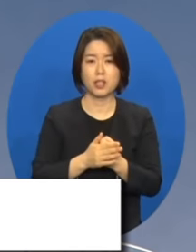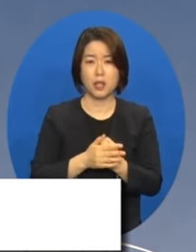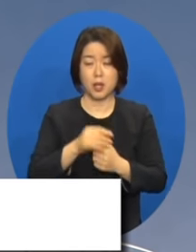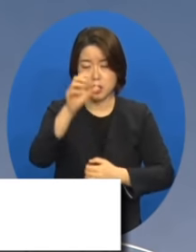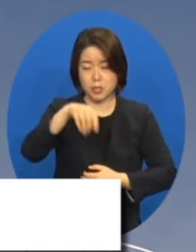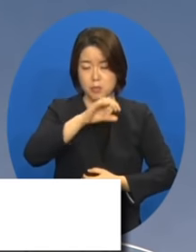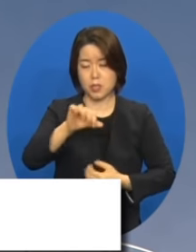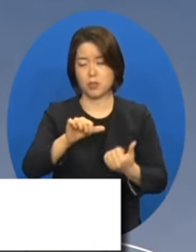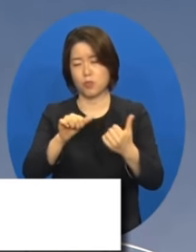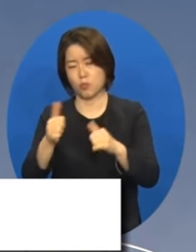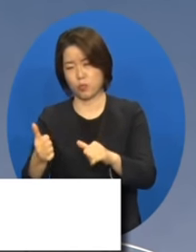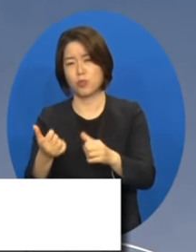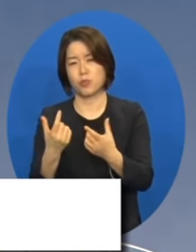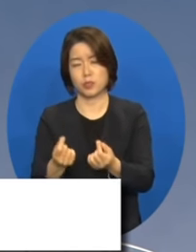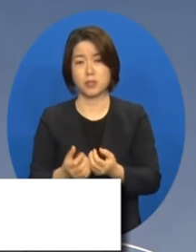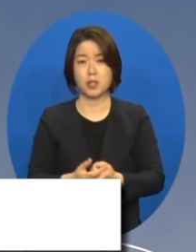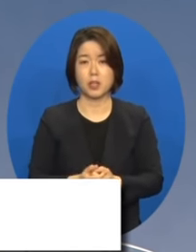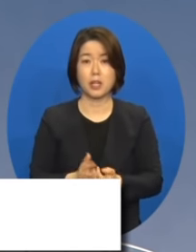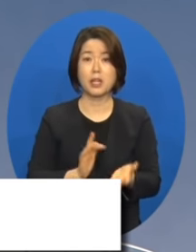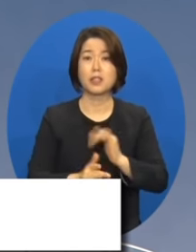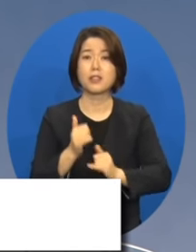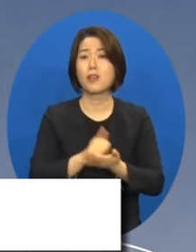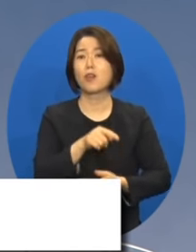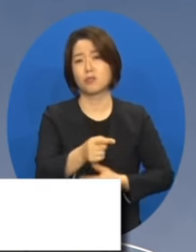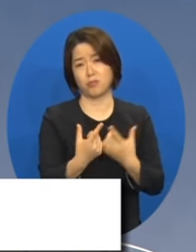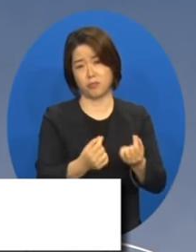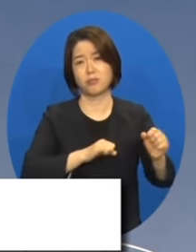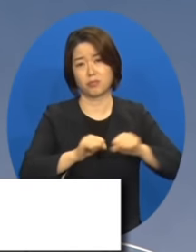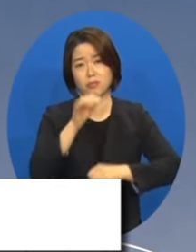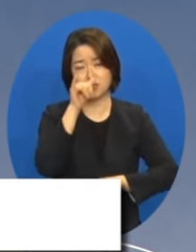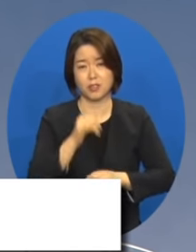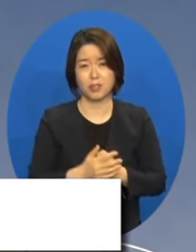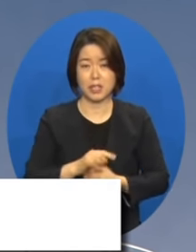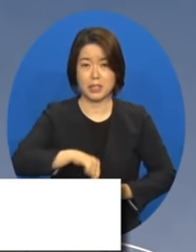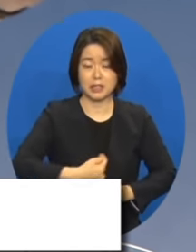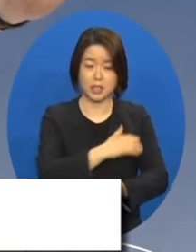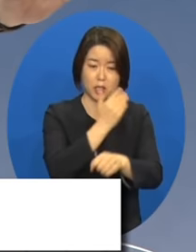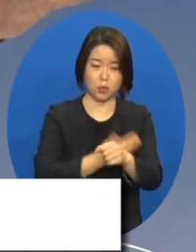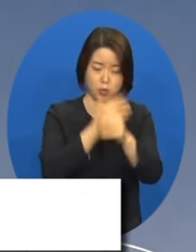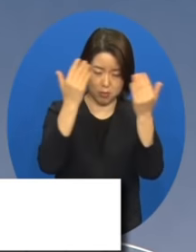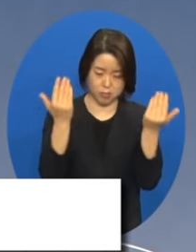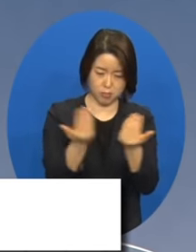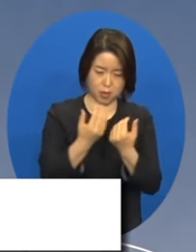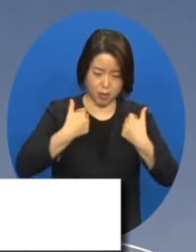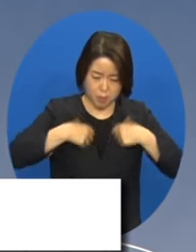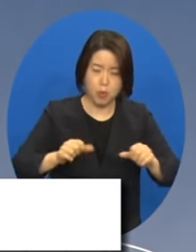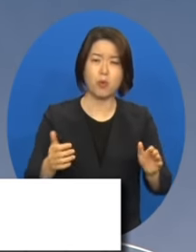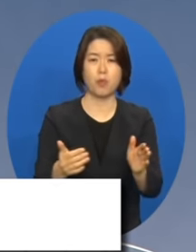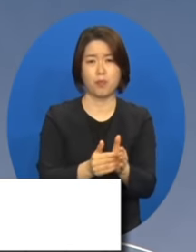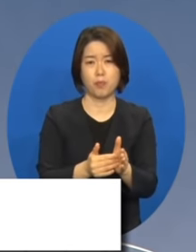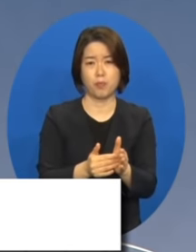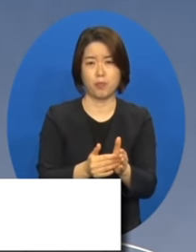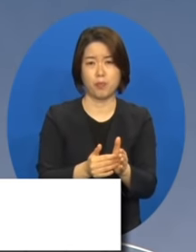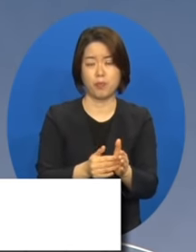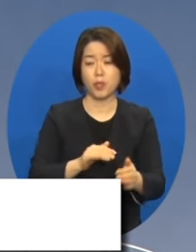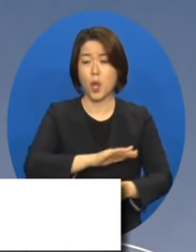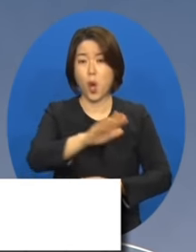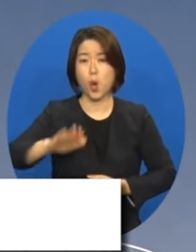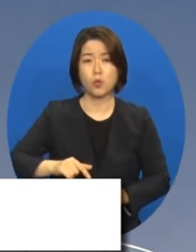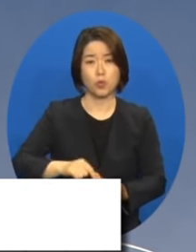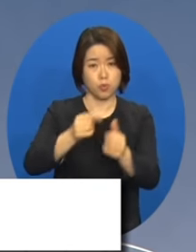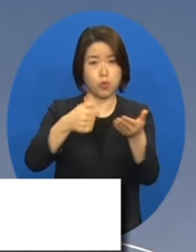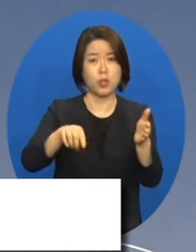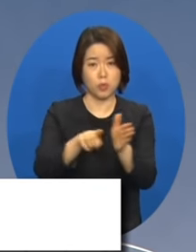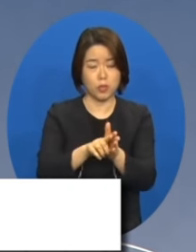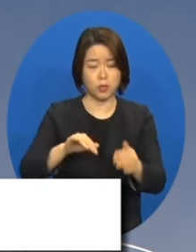죽으심 니다 예수님이 그렇게 하신 거예요 자기의 권리를 다 포기 하시고 우리를 구원하려고